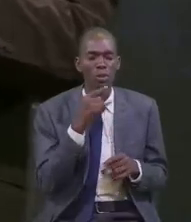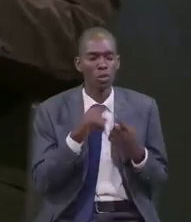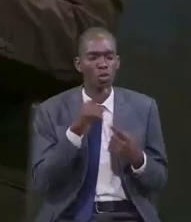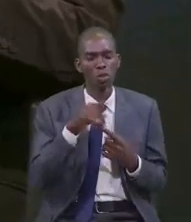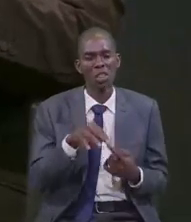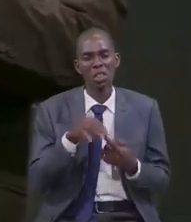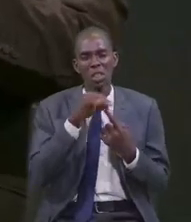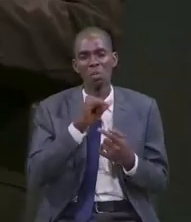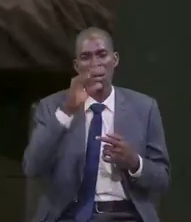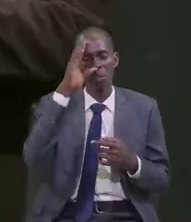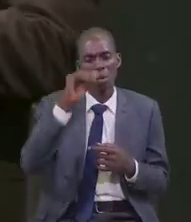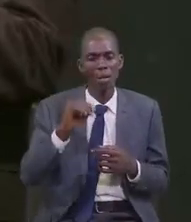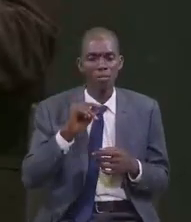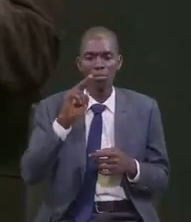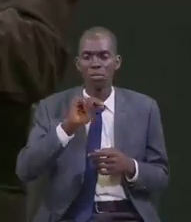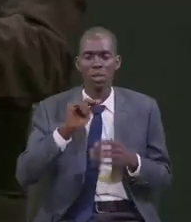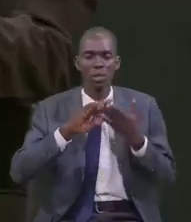d'esprit,